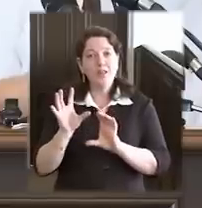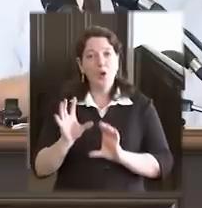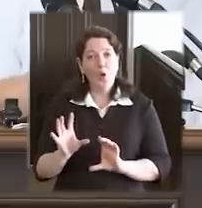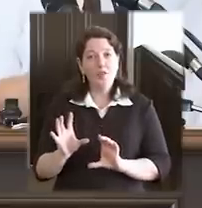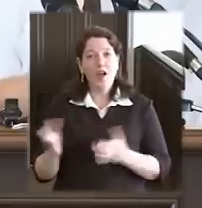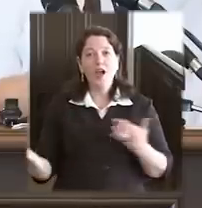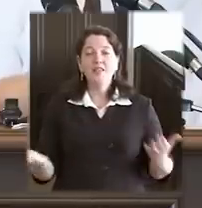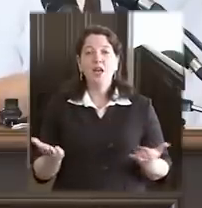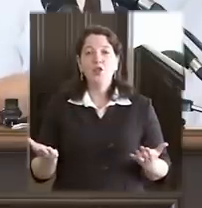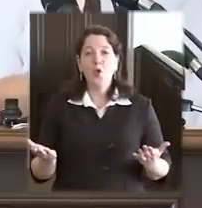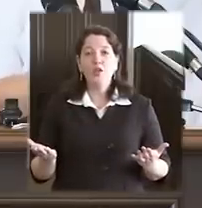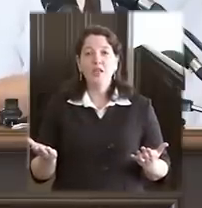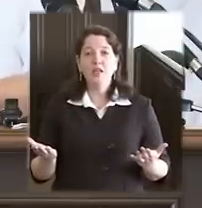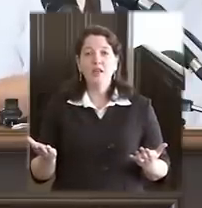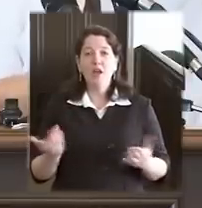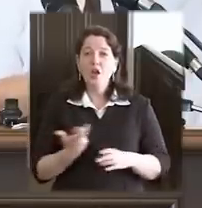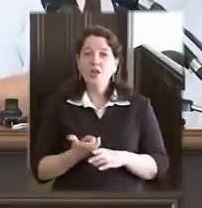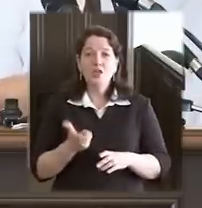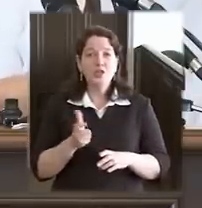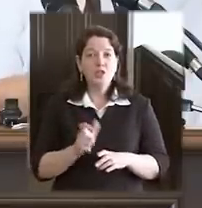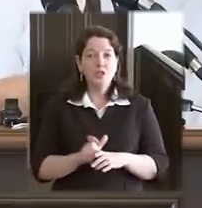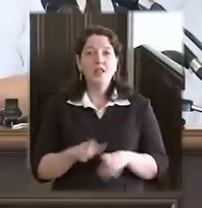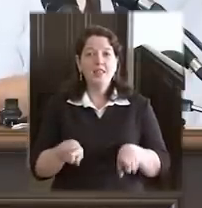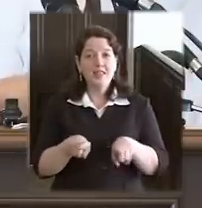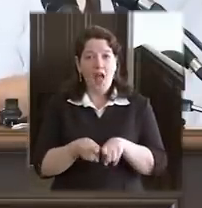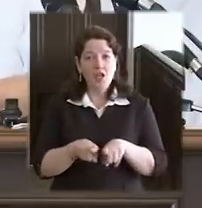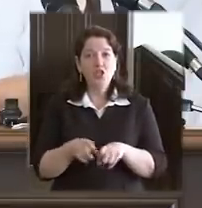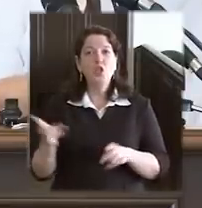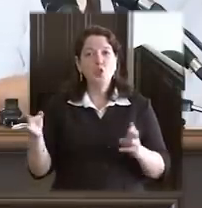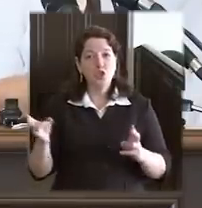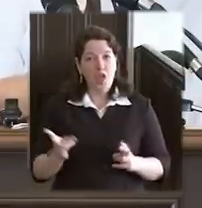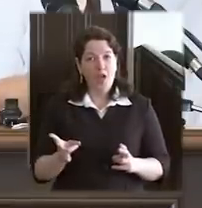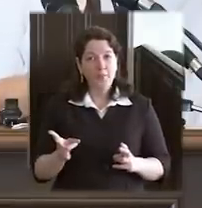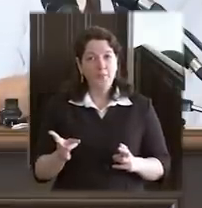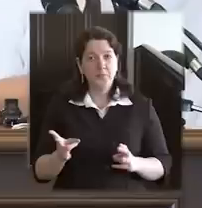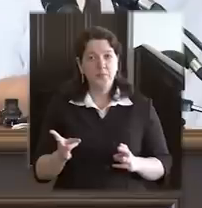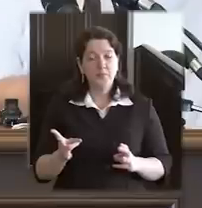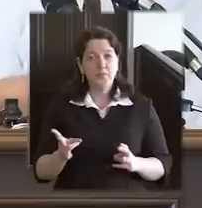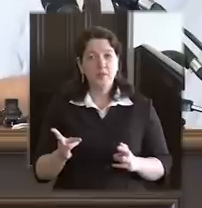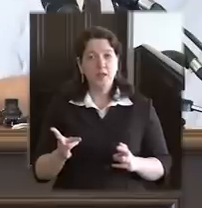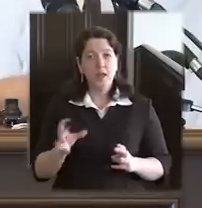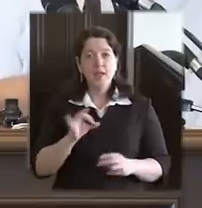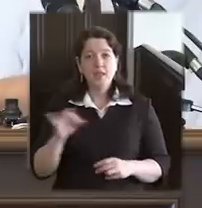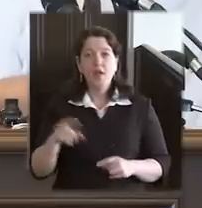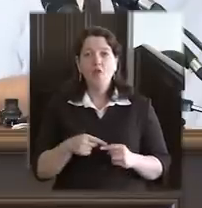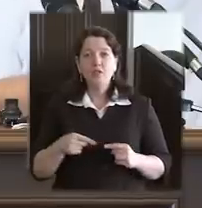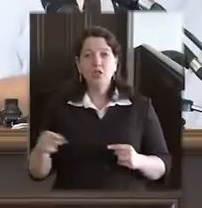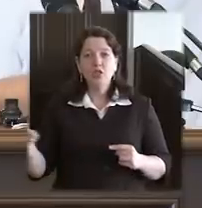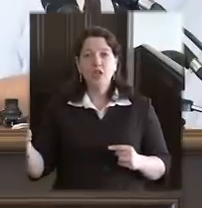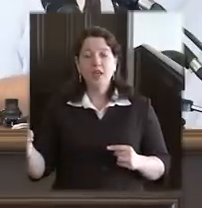законов, которые нисколько не менее важна, которые даже мы изучаем отчасти